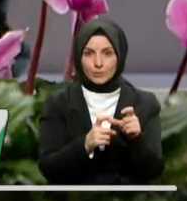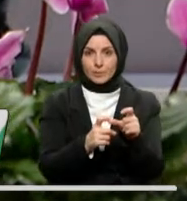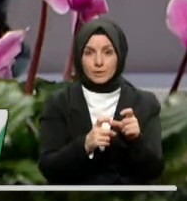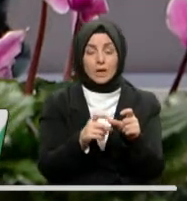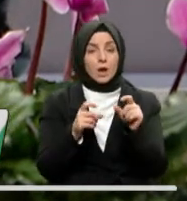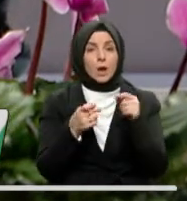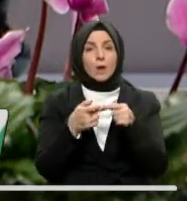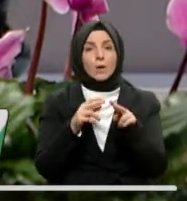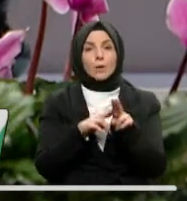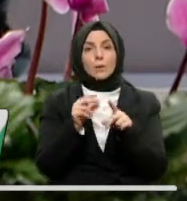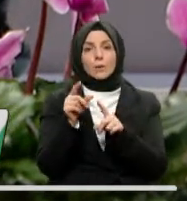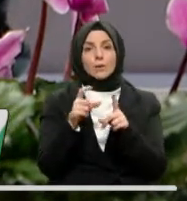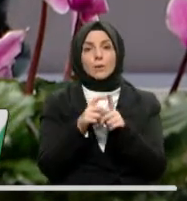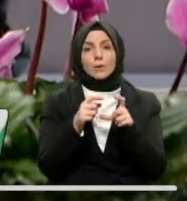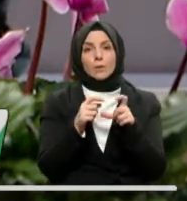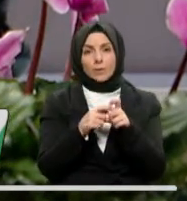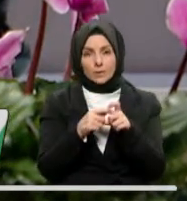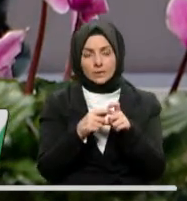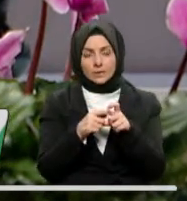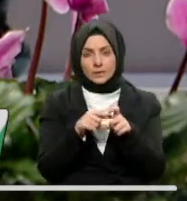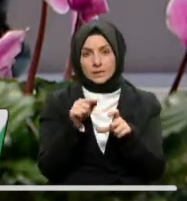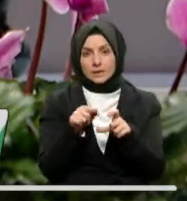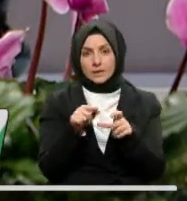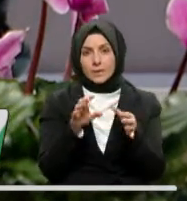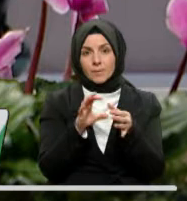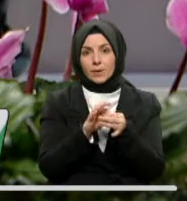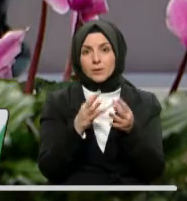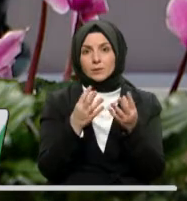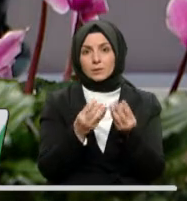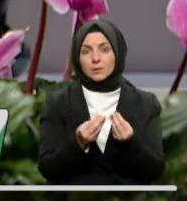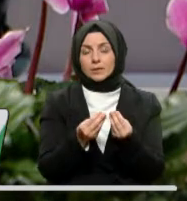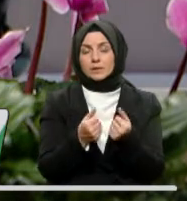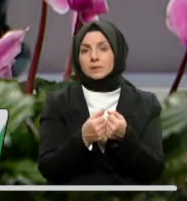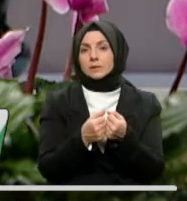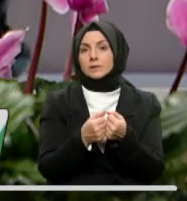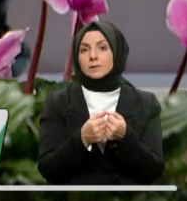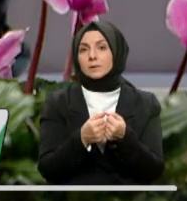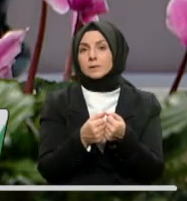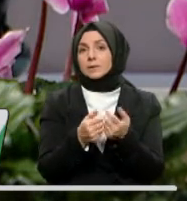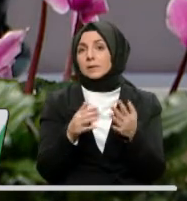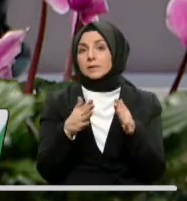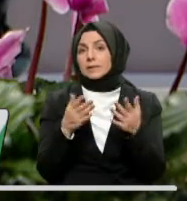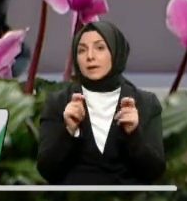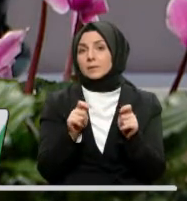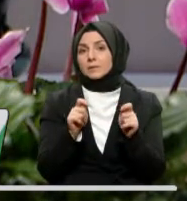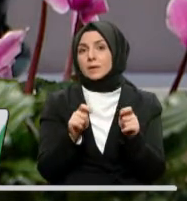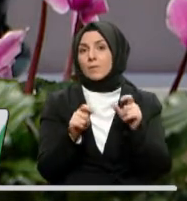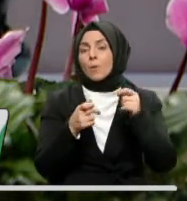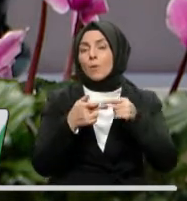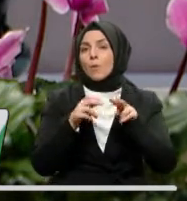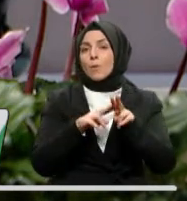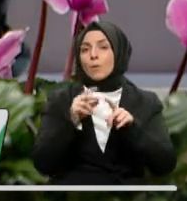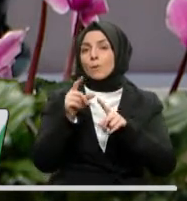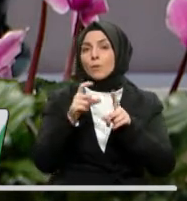orkideler hakkında sonra ben sana bu suya gelecektim ama süremiz bitti hocam hızlıca cevap rica edeceğim Ne yapsam bir türlü orkidelerim